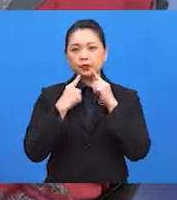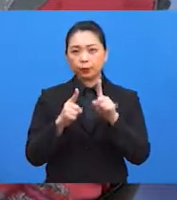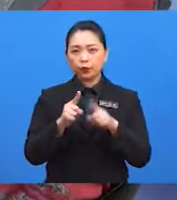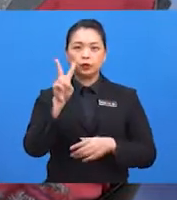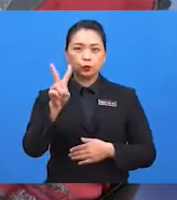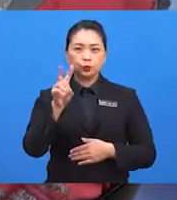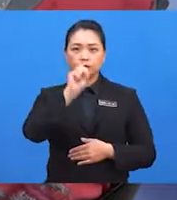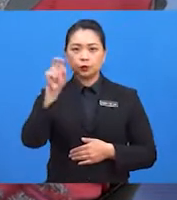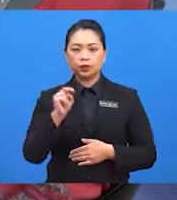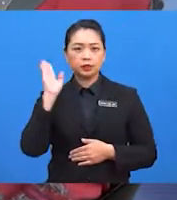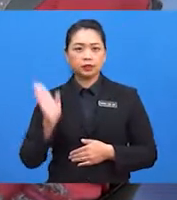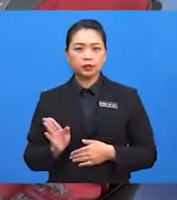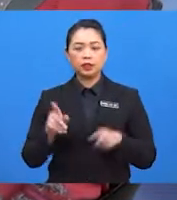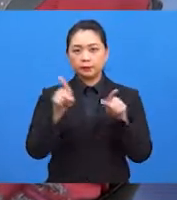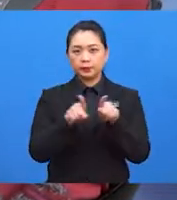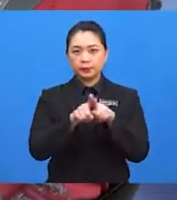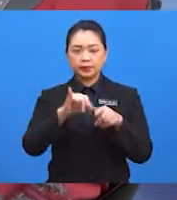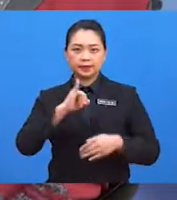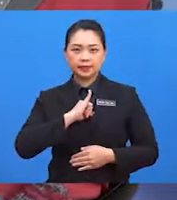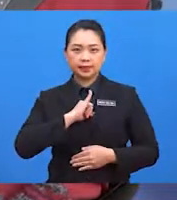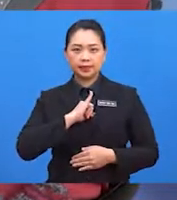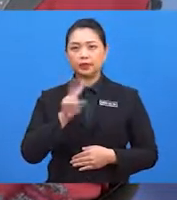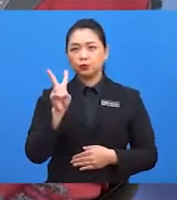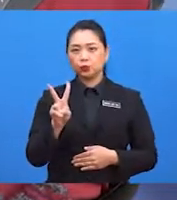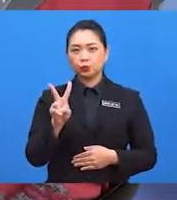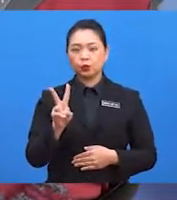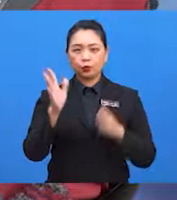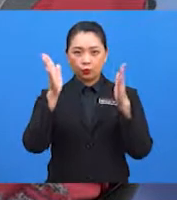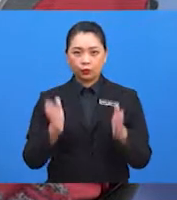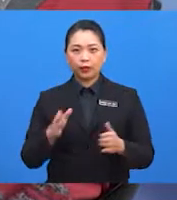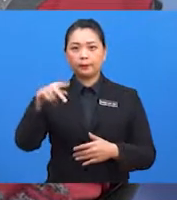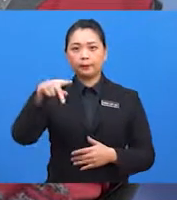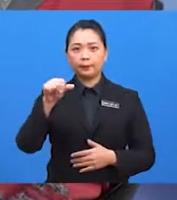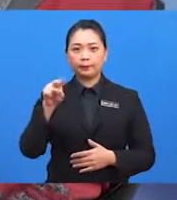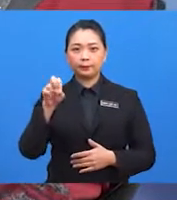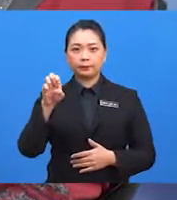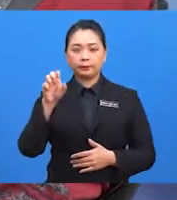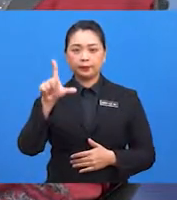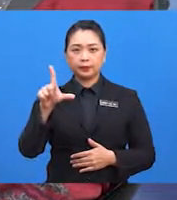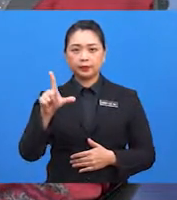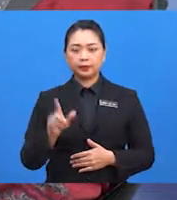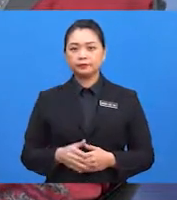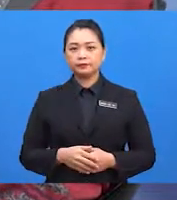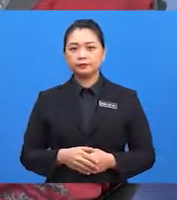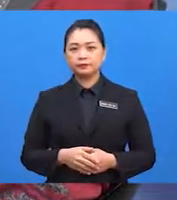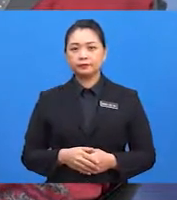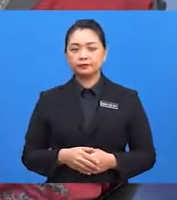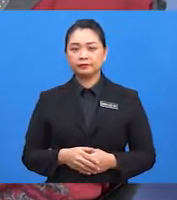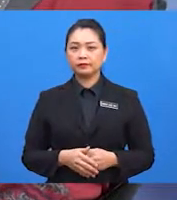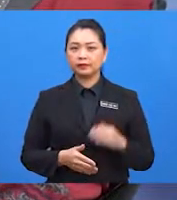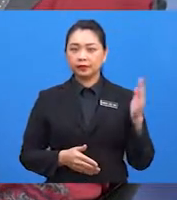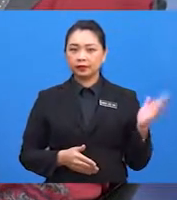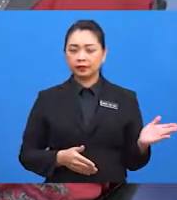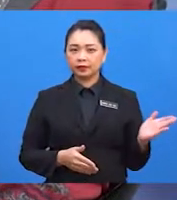persoalan ini, bersama saya di studio dua orang panel yang tidak asing lagi, iaitu di sebelah kanan saya, ahli panel